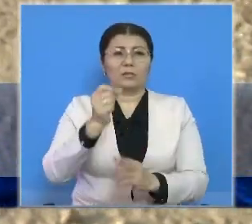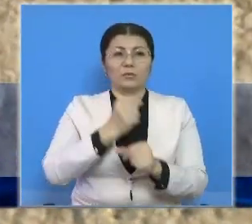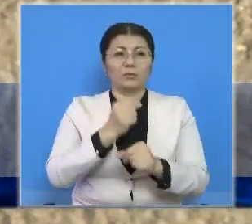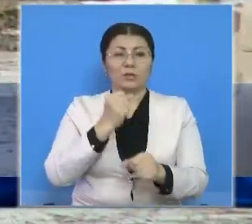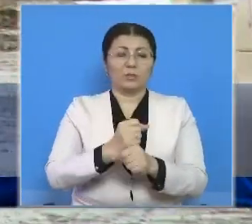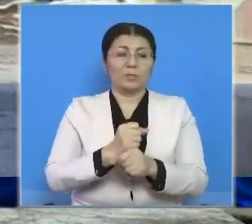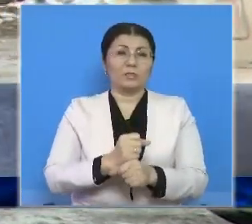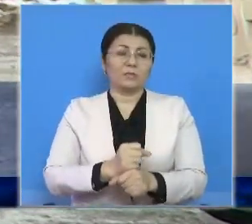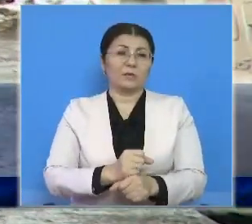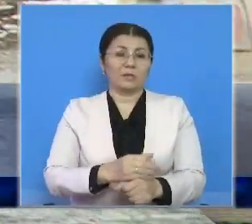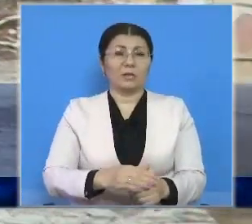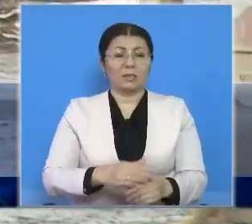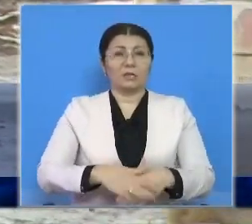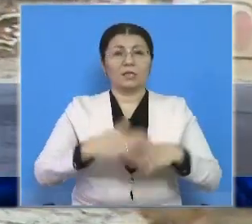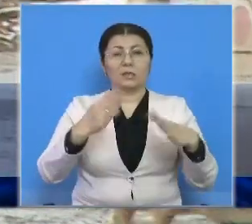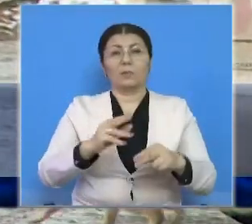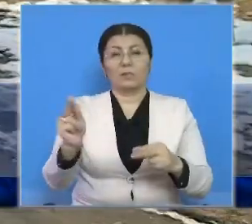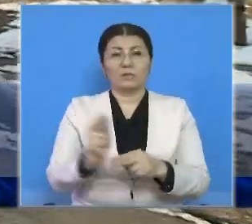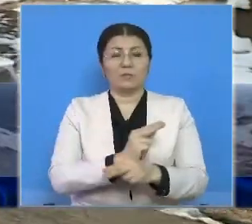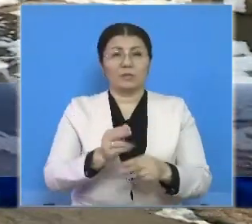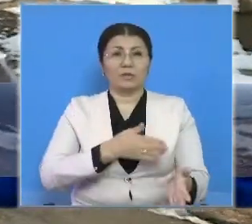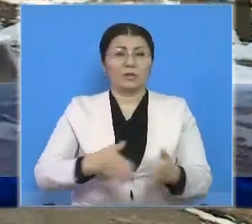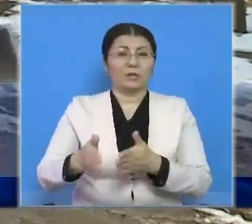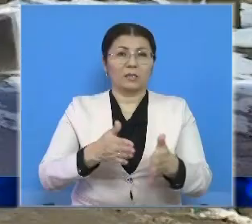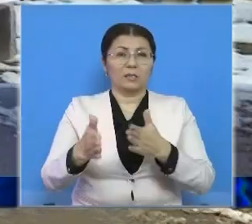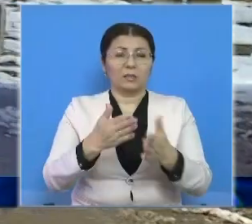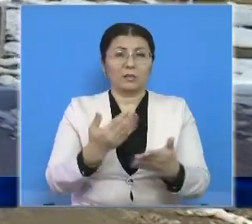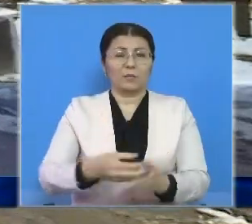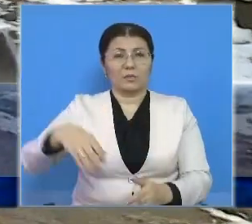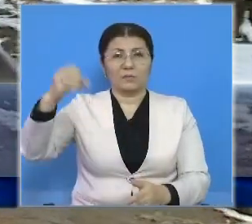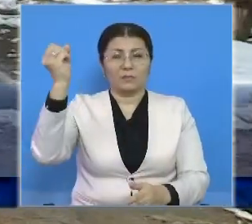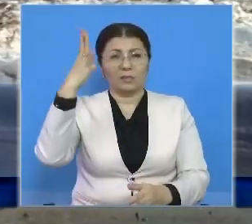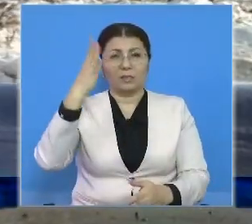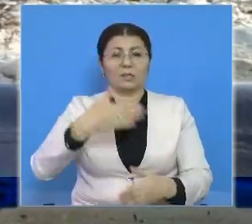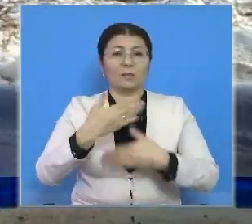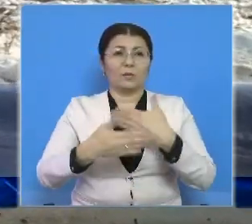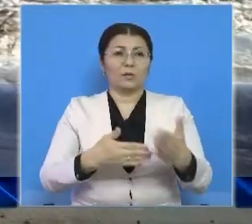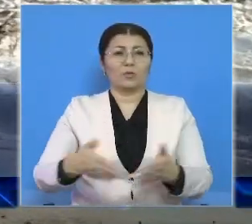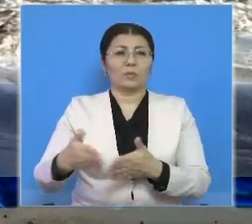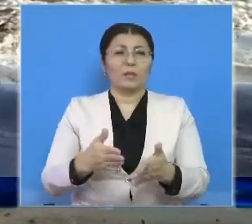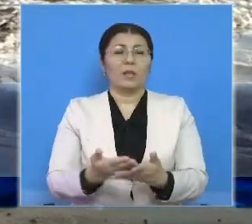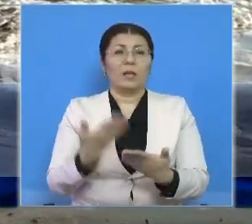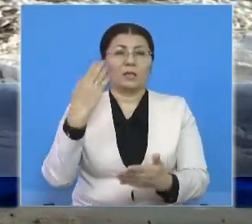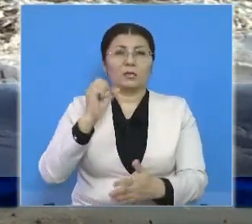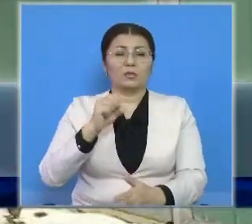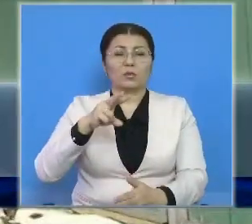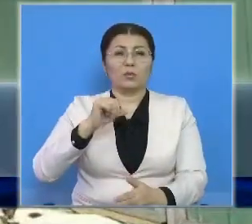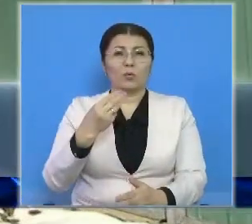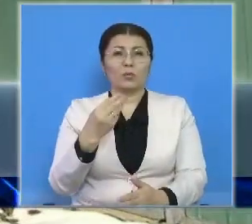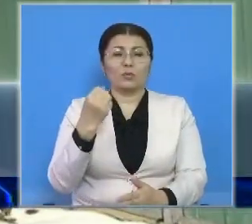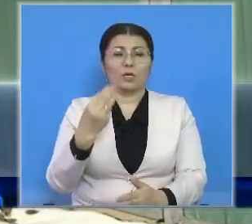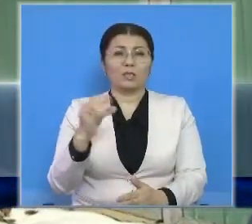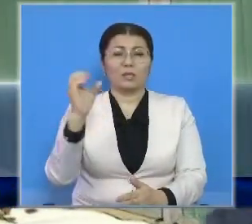по капитальному ремонту дорог, строительству пешеходных дорожек, освещению. Ранее Сулушаш Ломанова, проживающая на